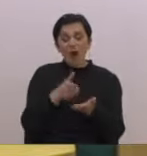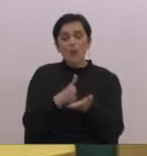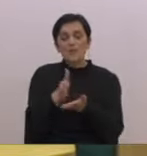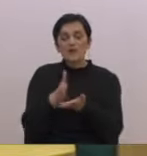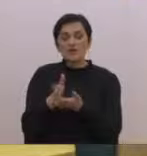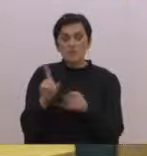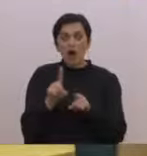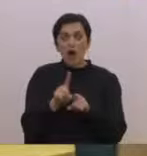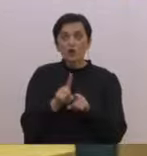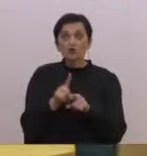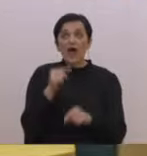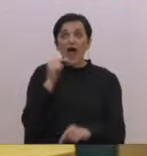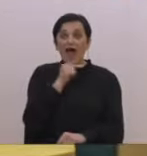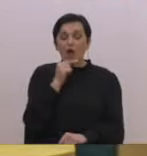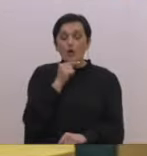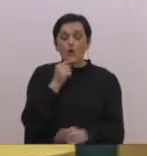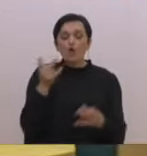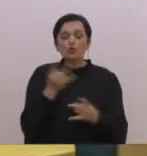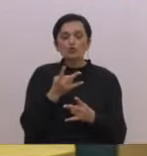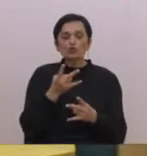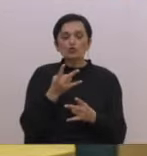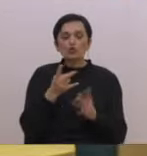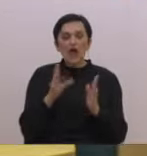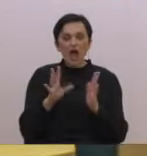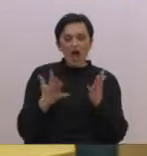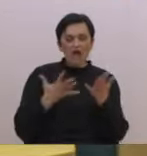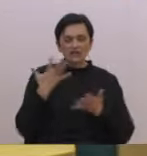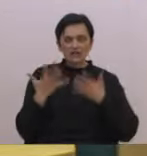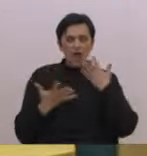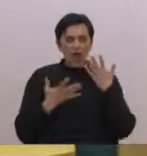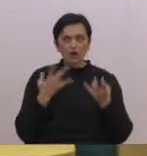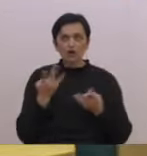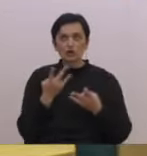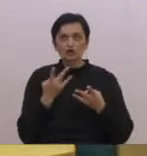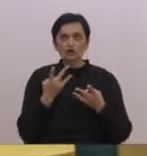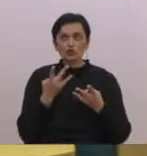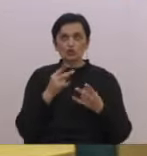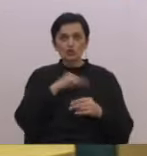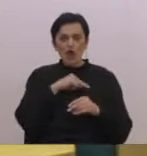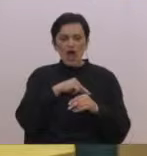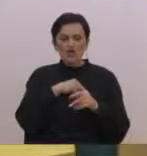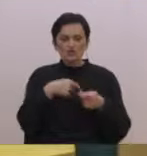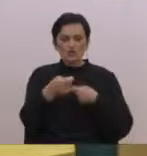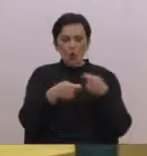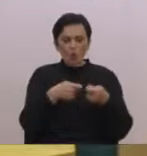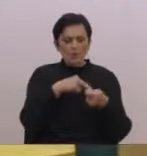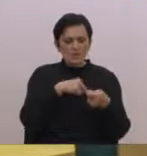mikhtvit? Economica, șterdeba, energia unda, mi-aștept, ai unda, emușaut business, unda